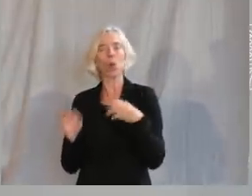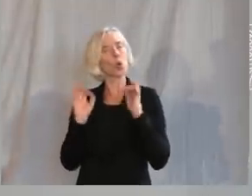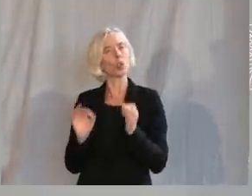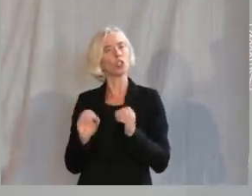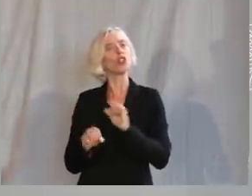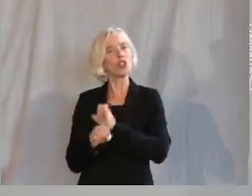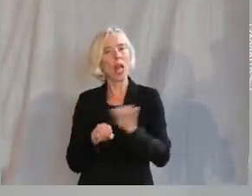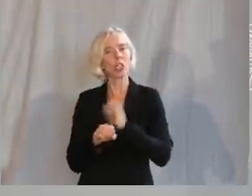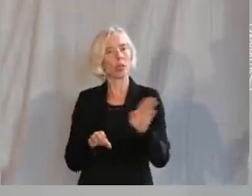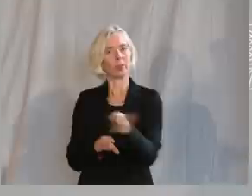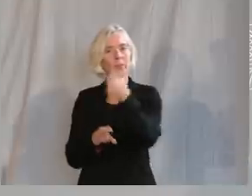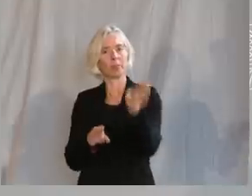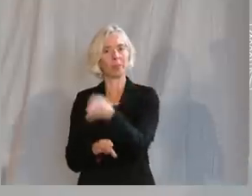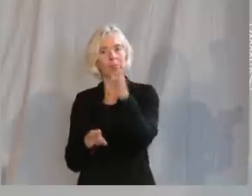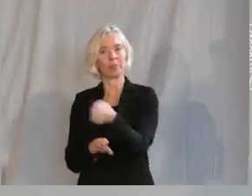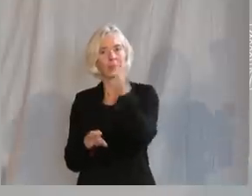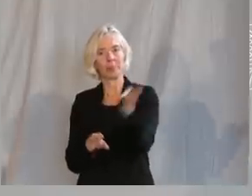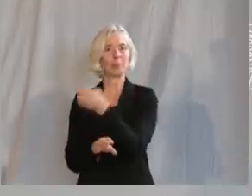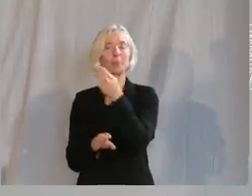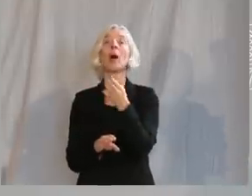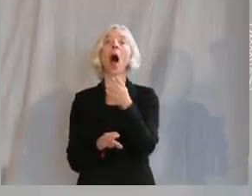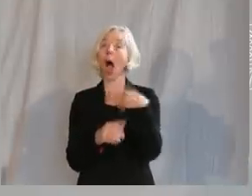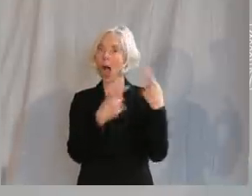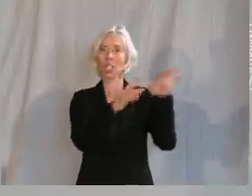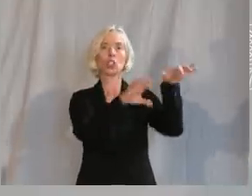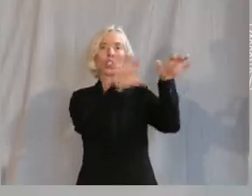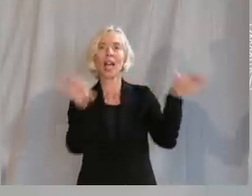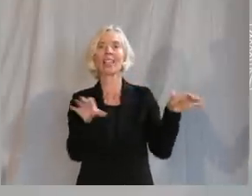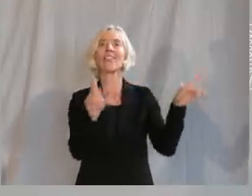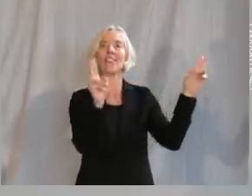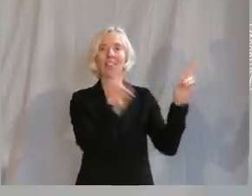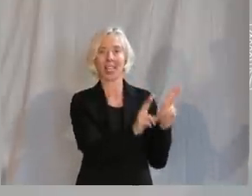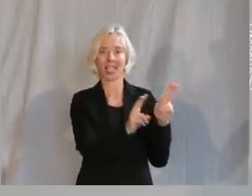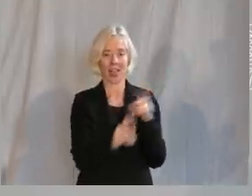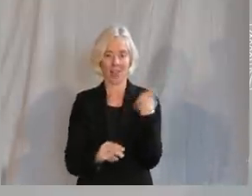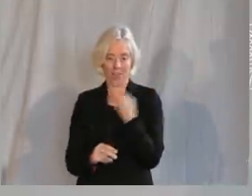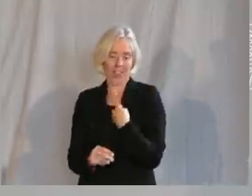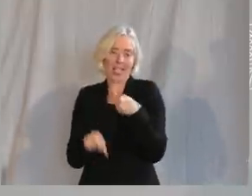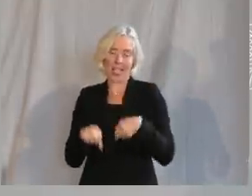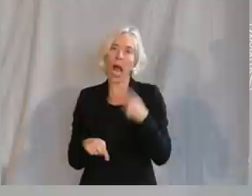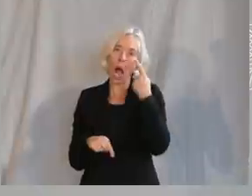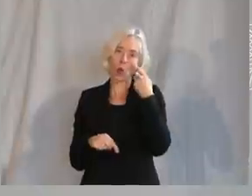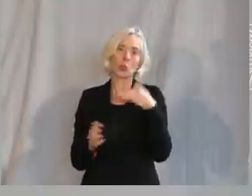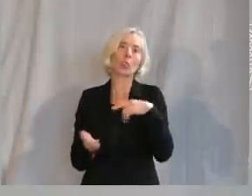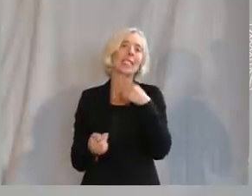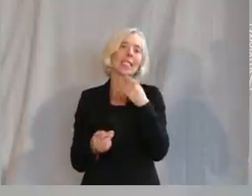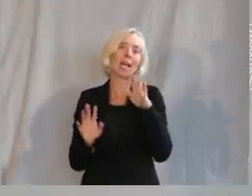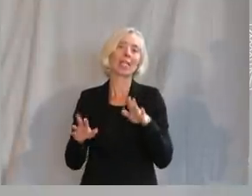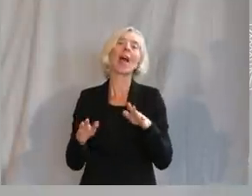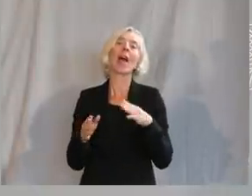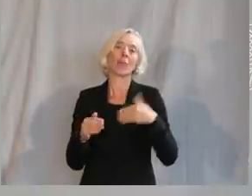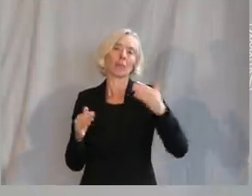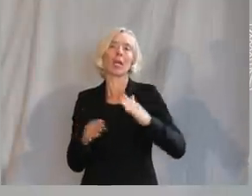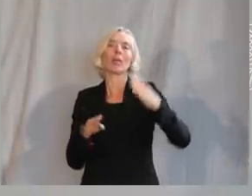viel dichter als in anderen Städten. Für uns hat sich dieses System des sogenannten dynamischen Takts bewährt. Das heißt, dass in den Zeiten, wo